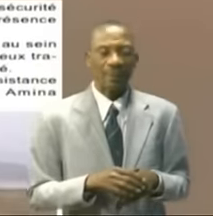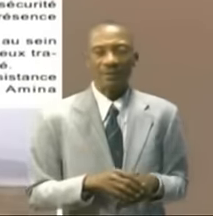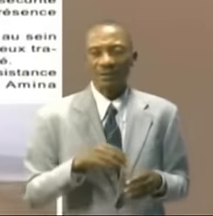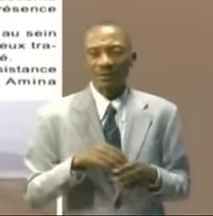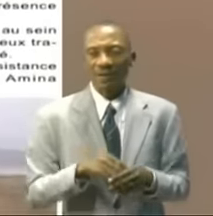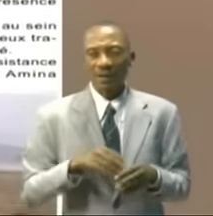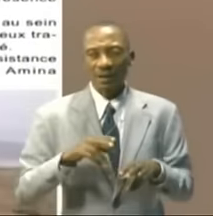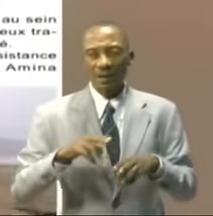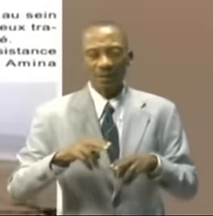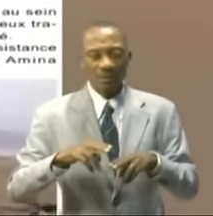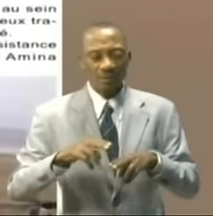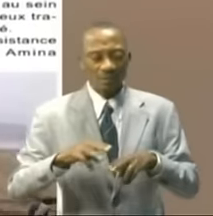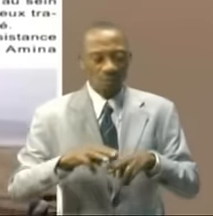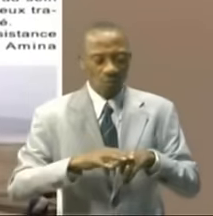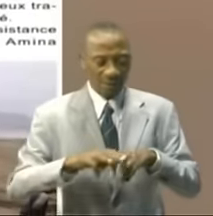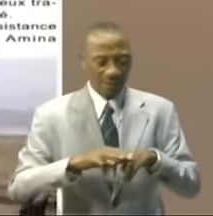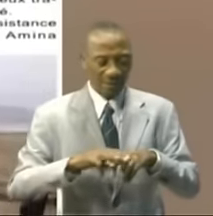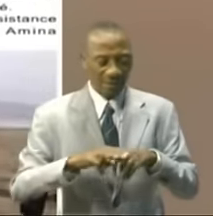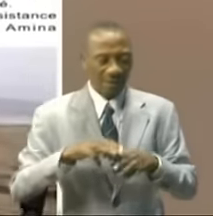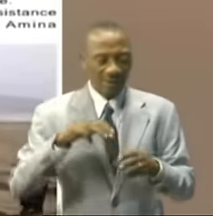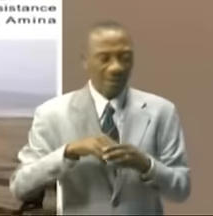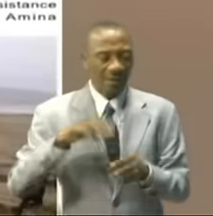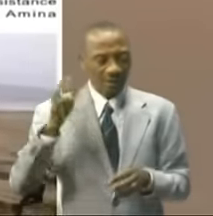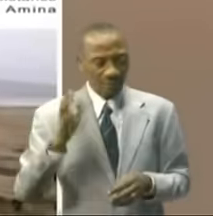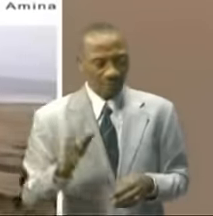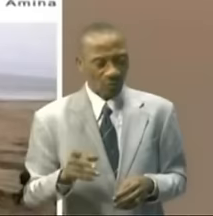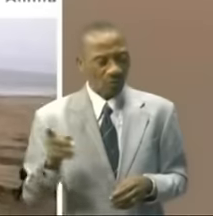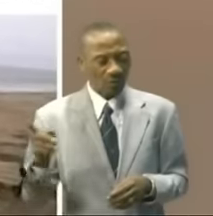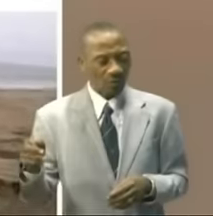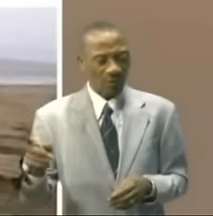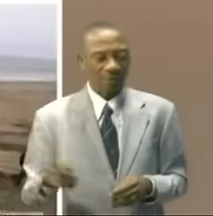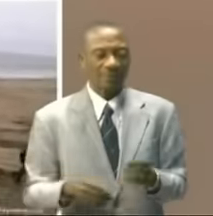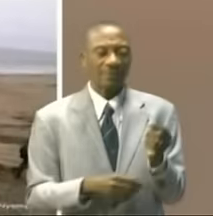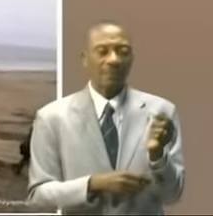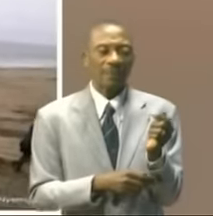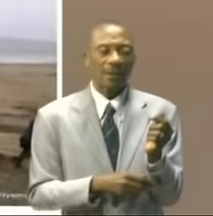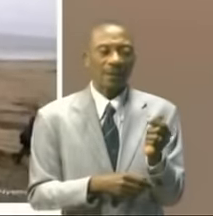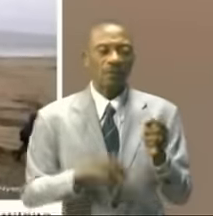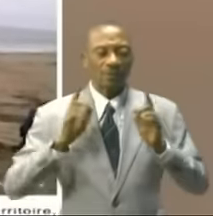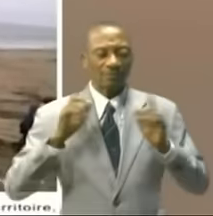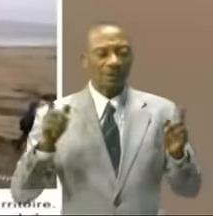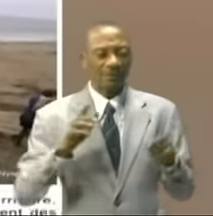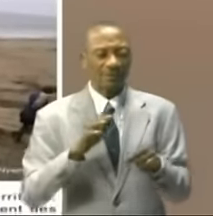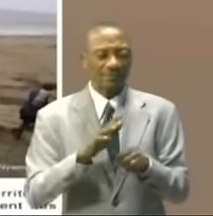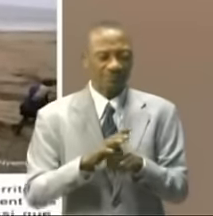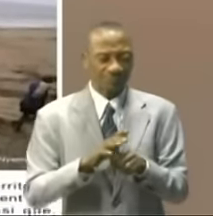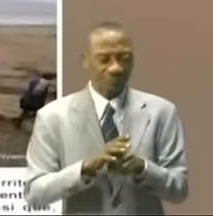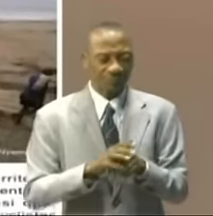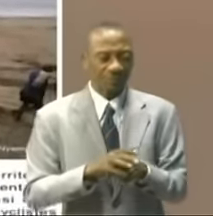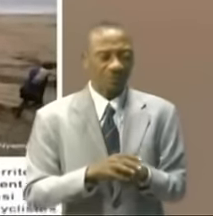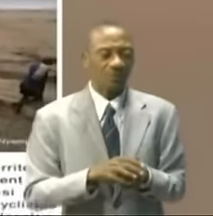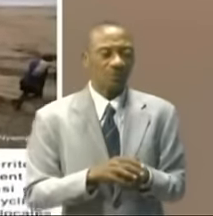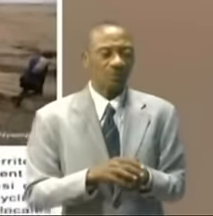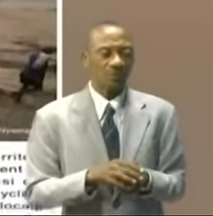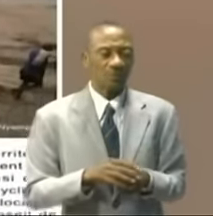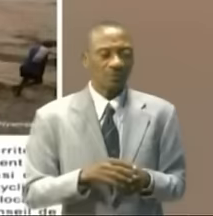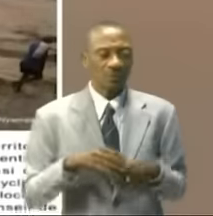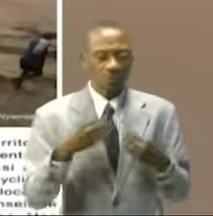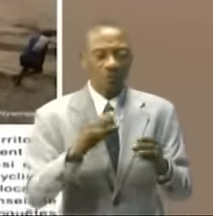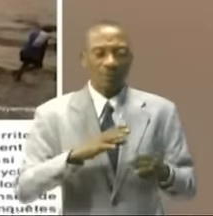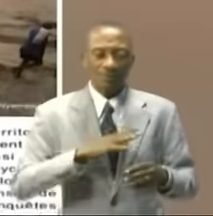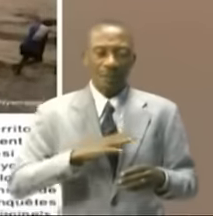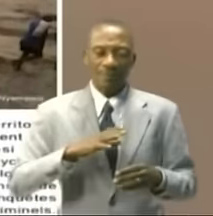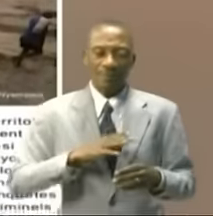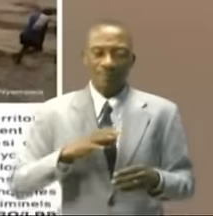Congo central. Ce motard, à en croire le journal, a reçu une balle à la tête en voulant poursuivre les criminels qui